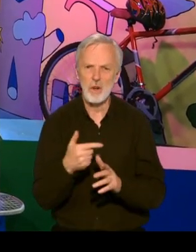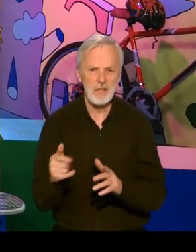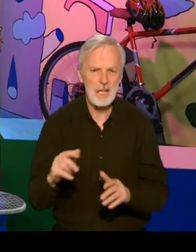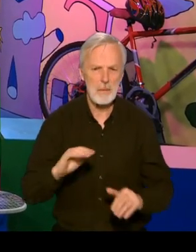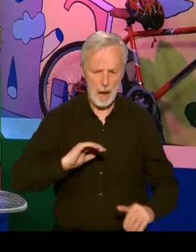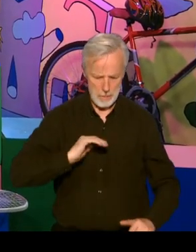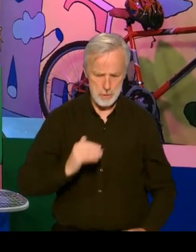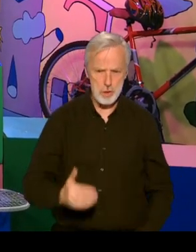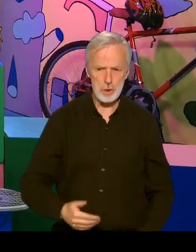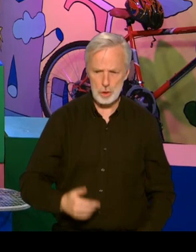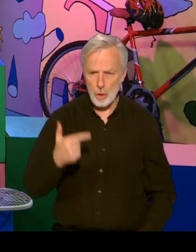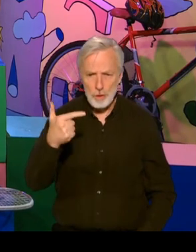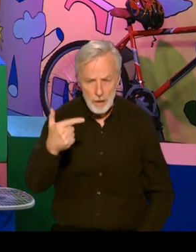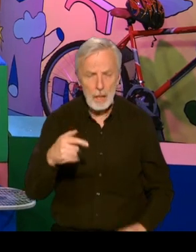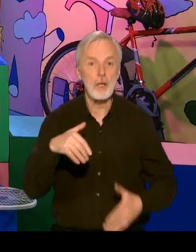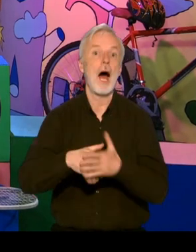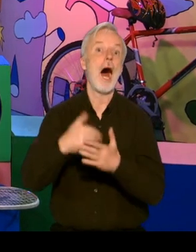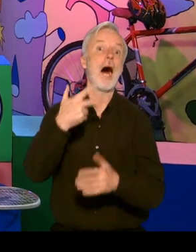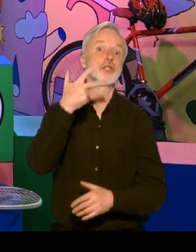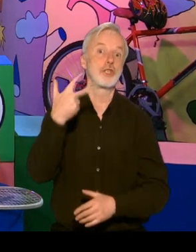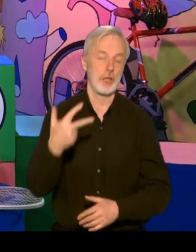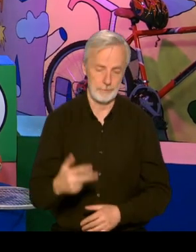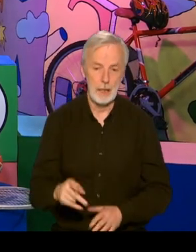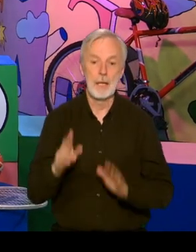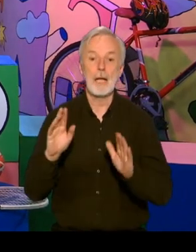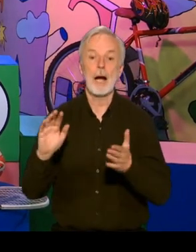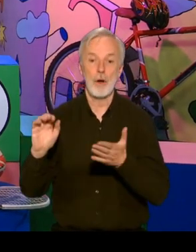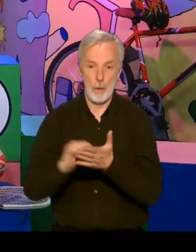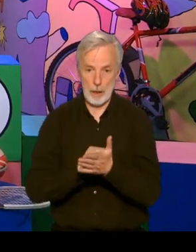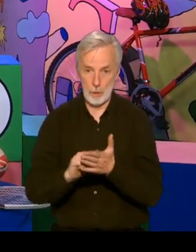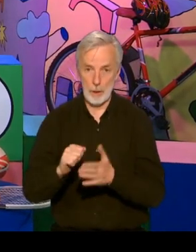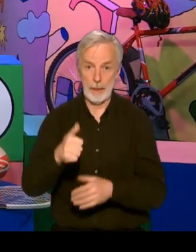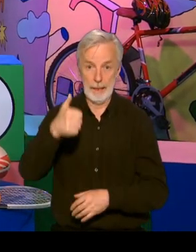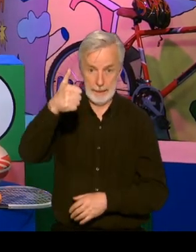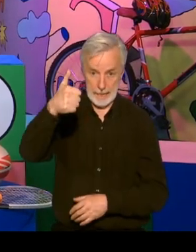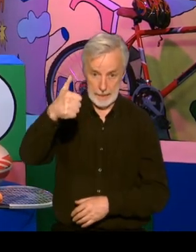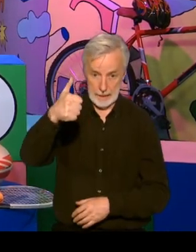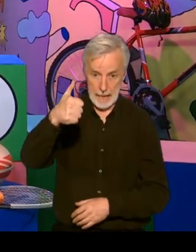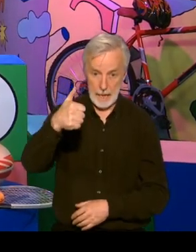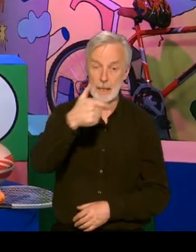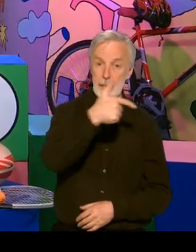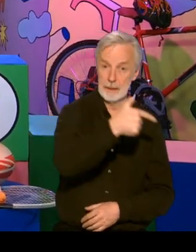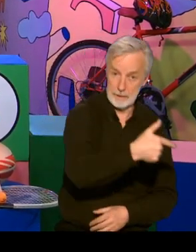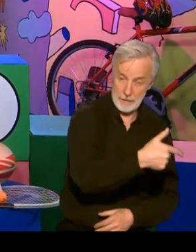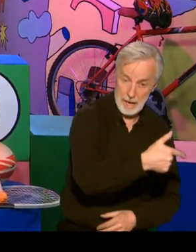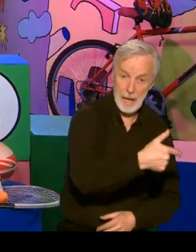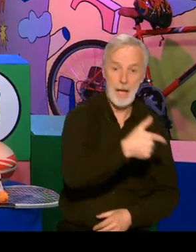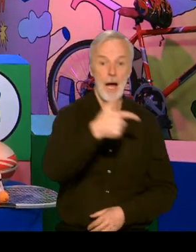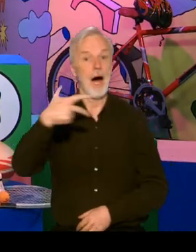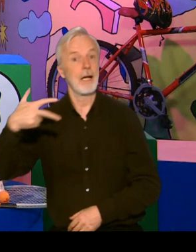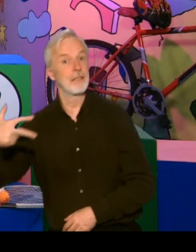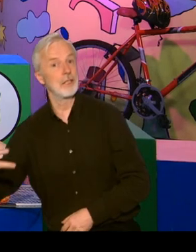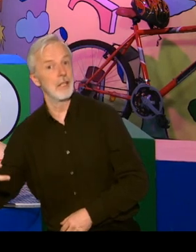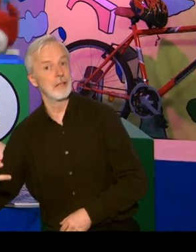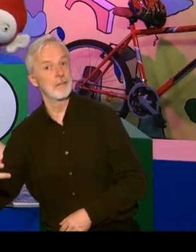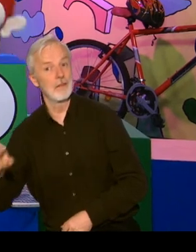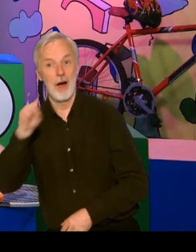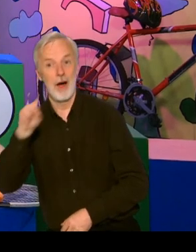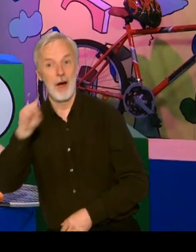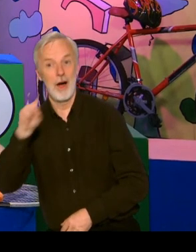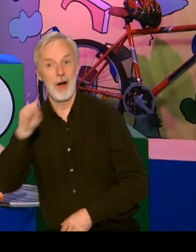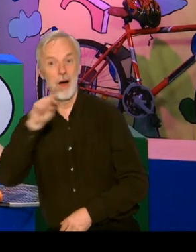prý má trojka. Tak znovu. A hopla. Jedna, dva a tři.